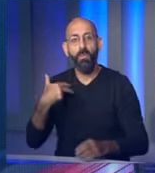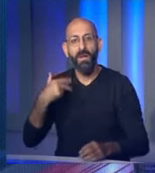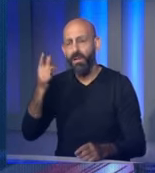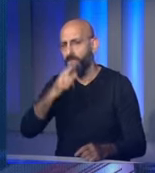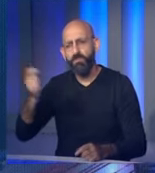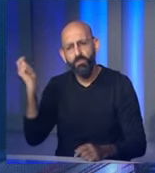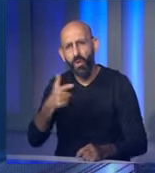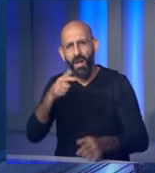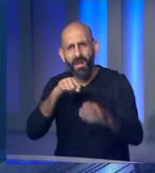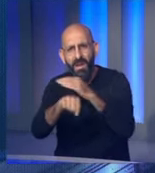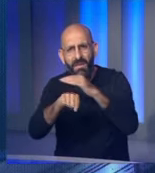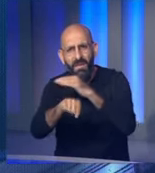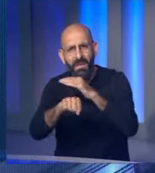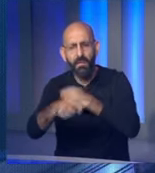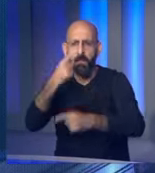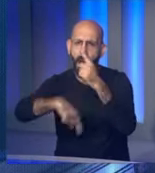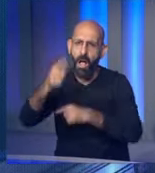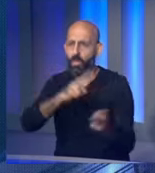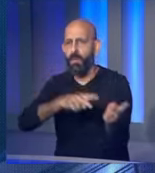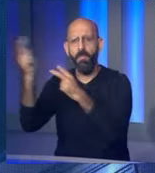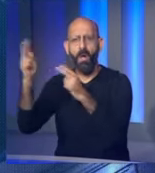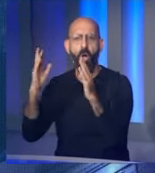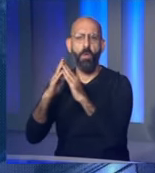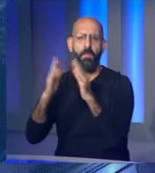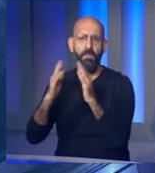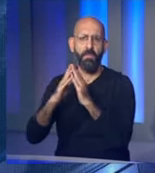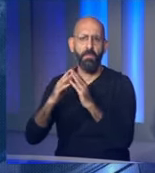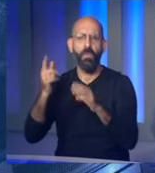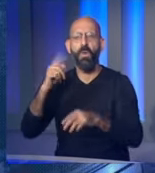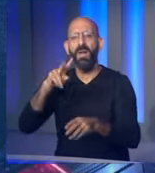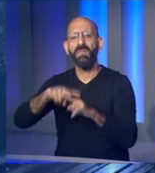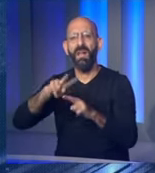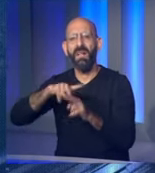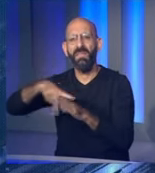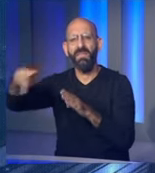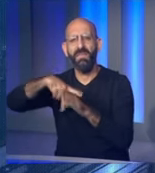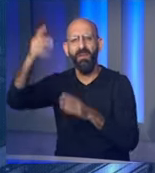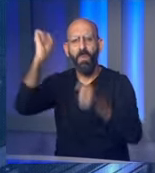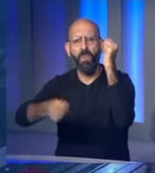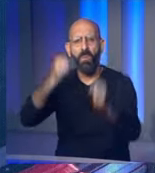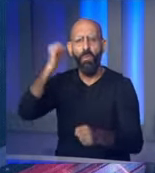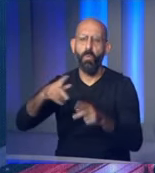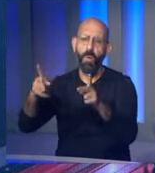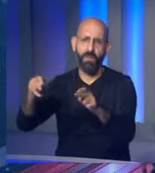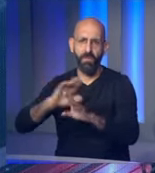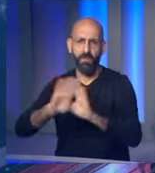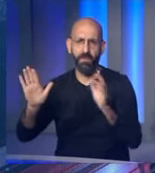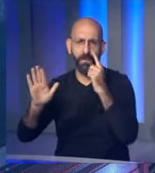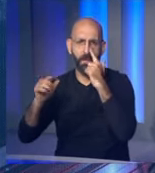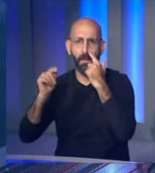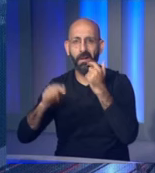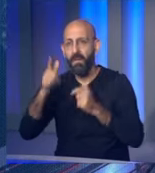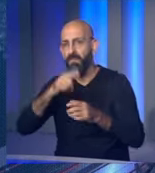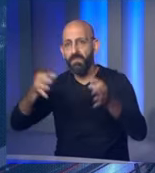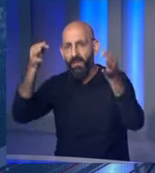الهم الاساس لدى الحكومه هو عوده النازحين سريعا الى قراهم وبلداتهم ووقف حرب الاباده الاسرائيليه والتدمير العبثي